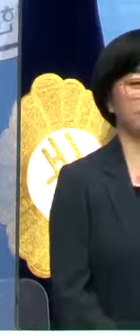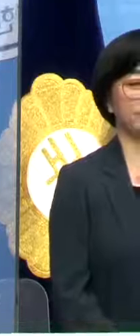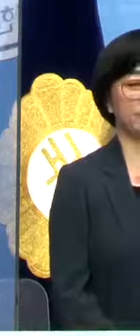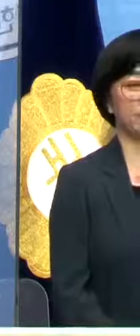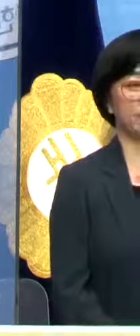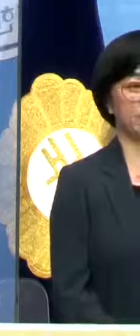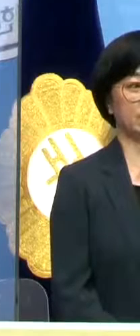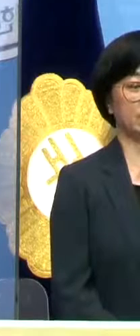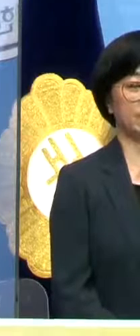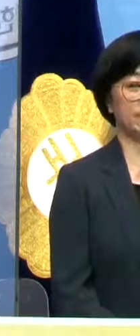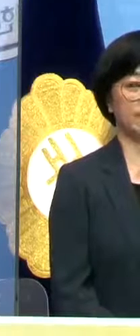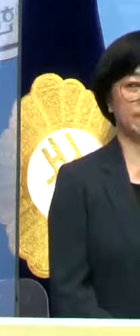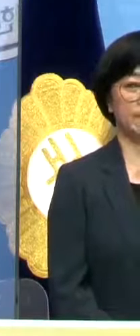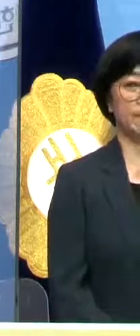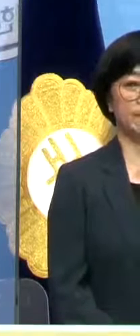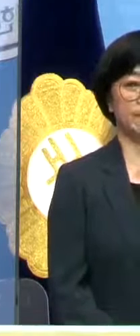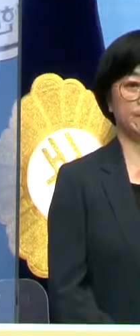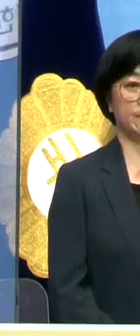피르